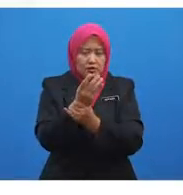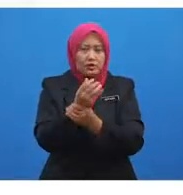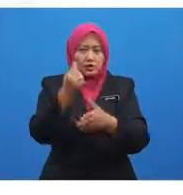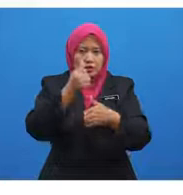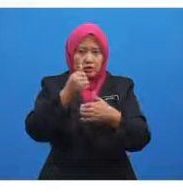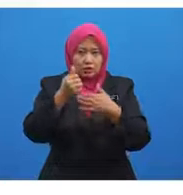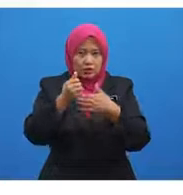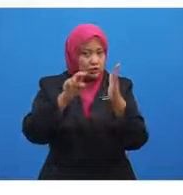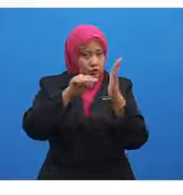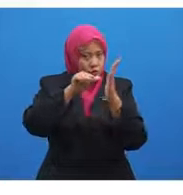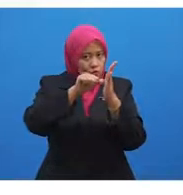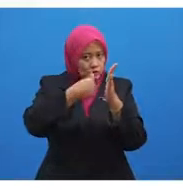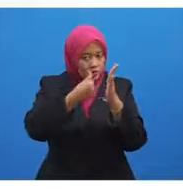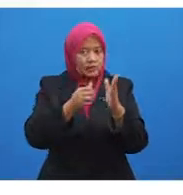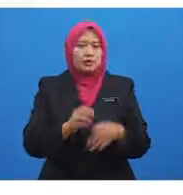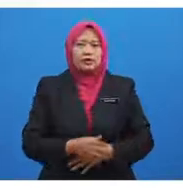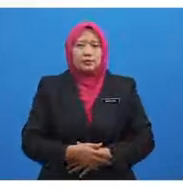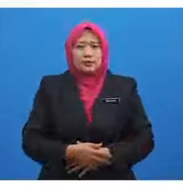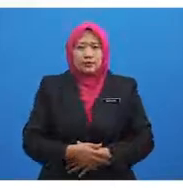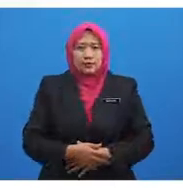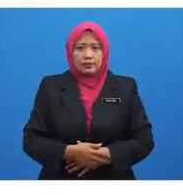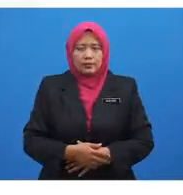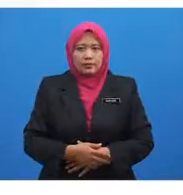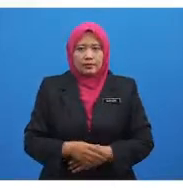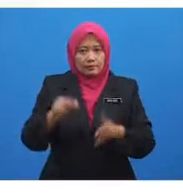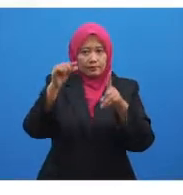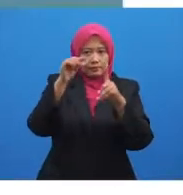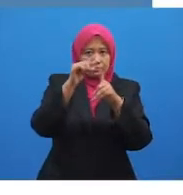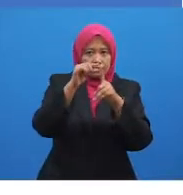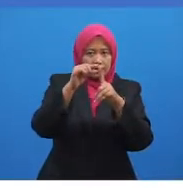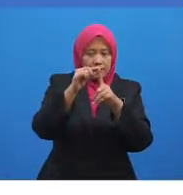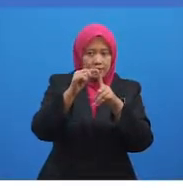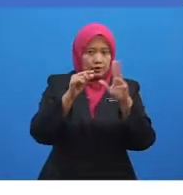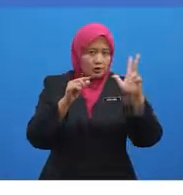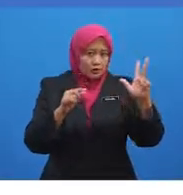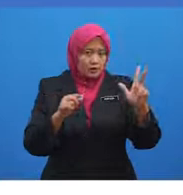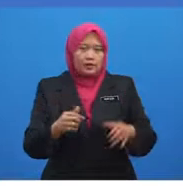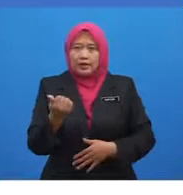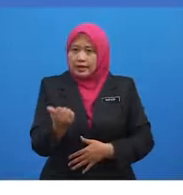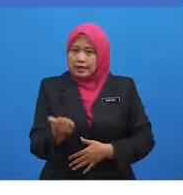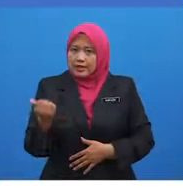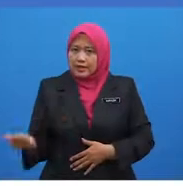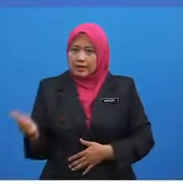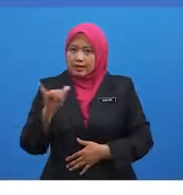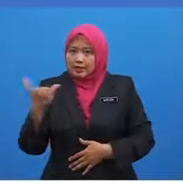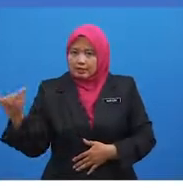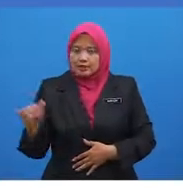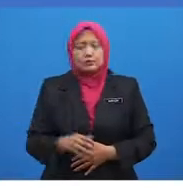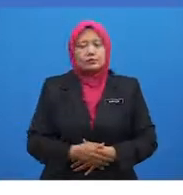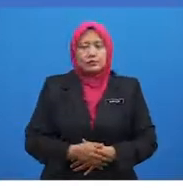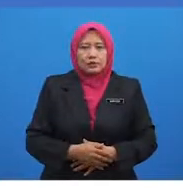ukiran. Apakah pula yang dimaksudkan dengan perkataan alatnya, ya murid-murid?